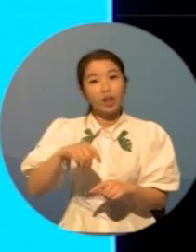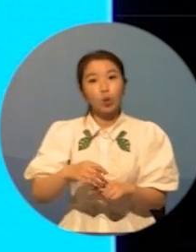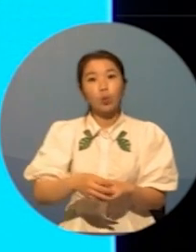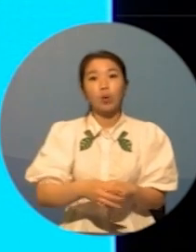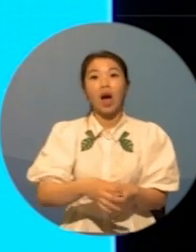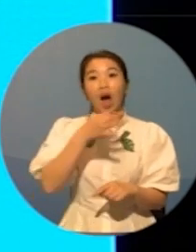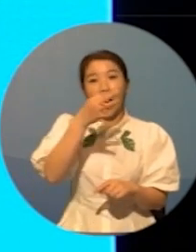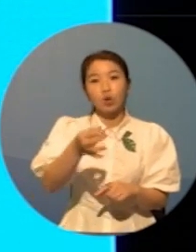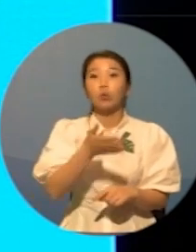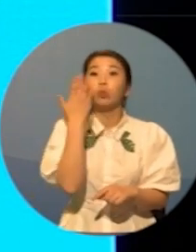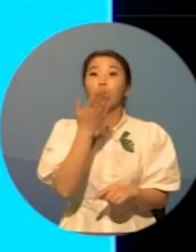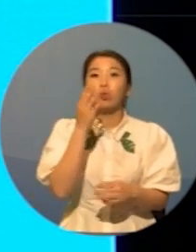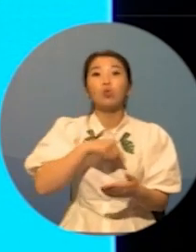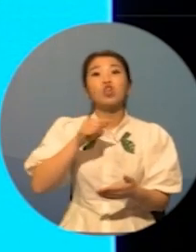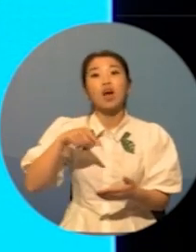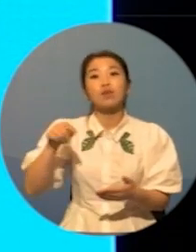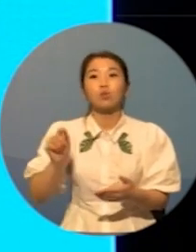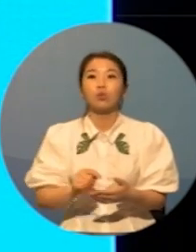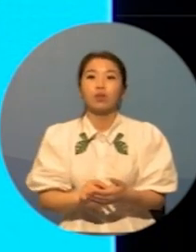оху, жазу.